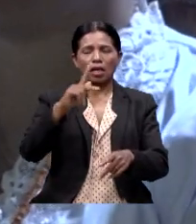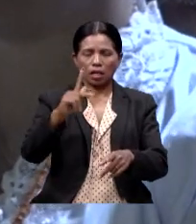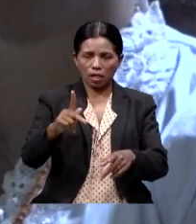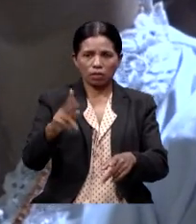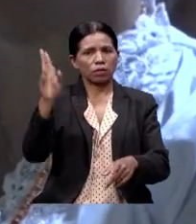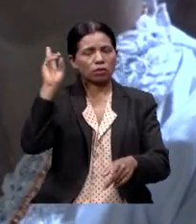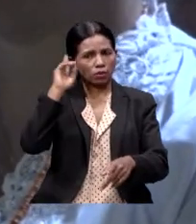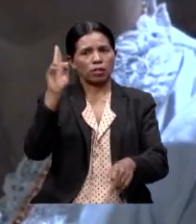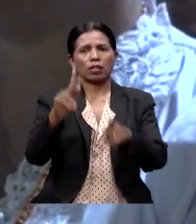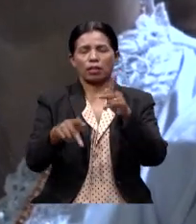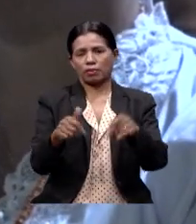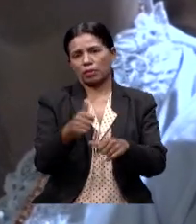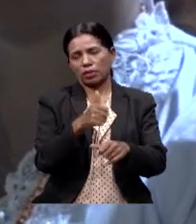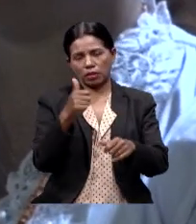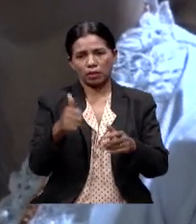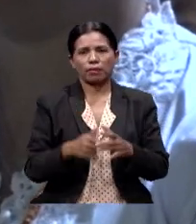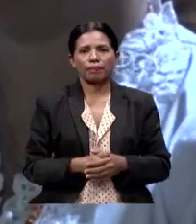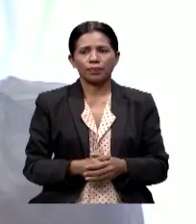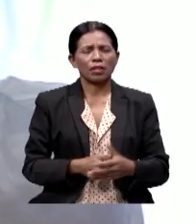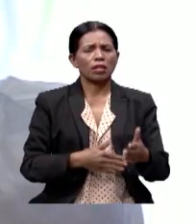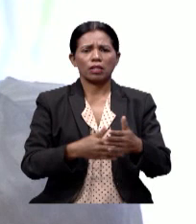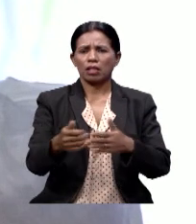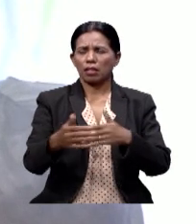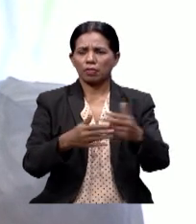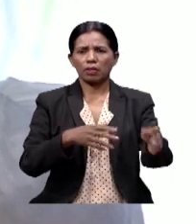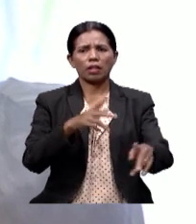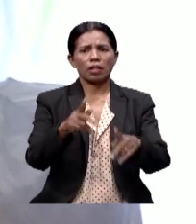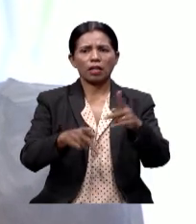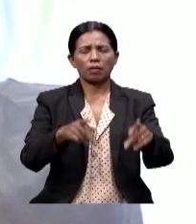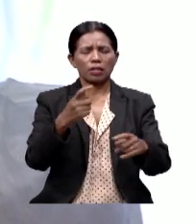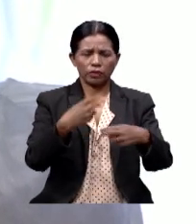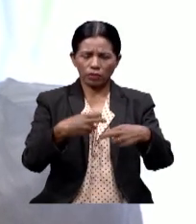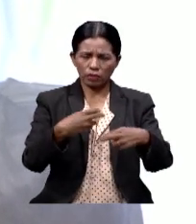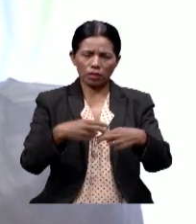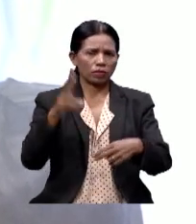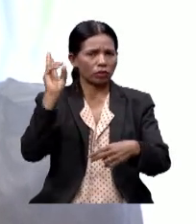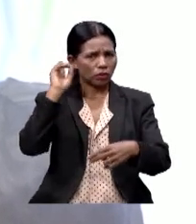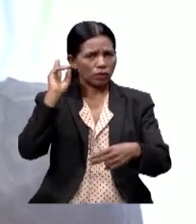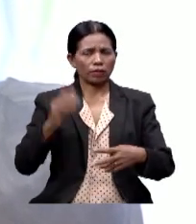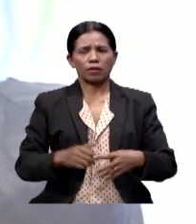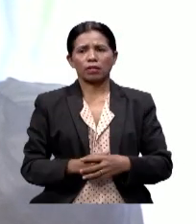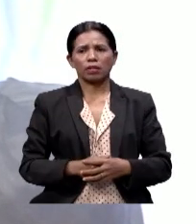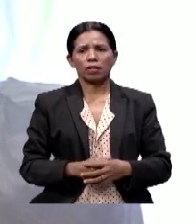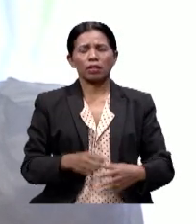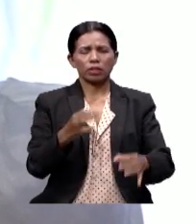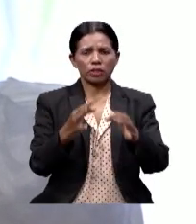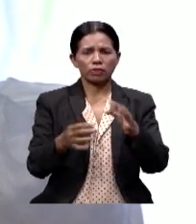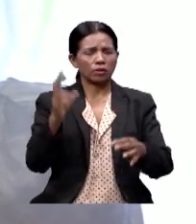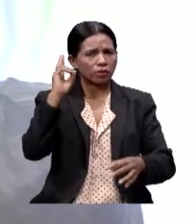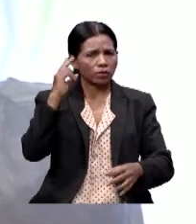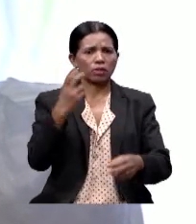rona. Rona. Dala barak ema susar tebe satu rona. Se ni susar tebe satu